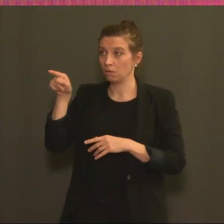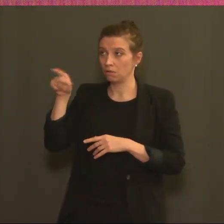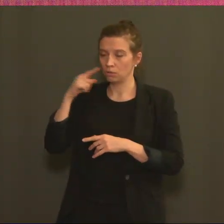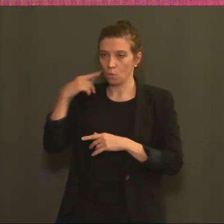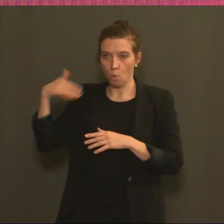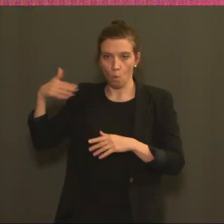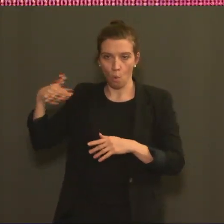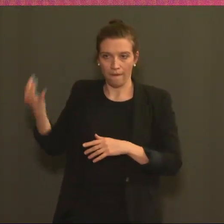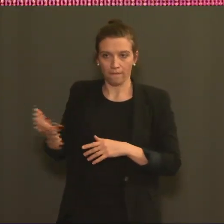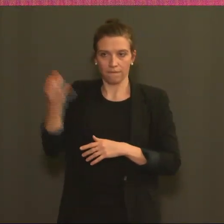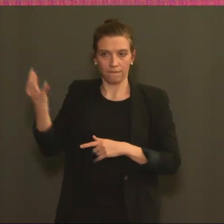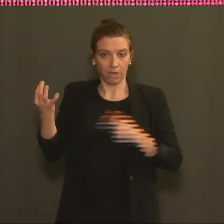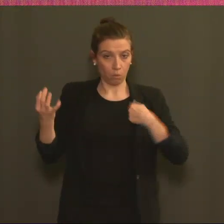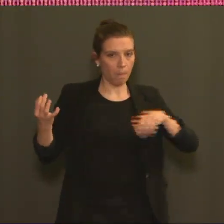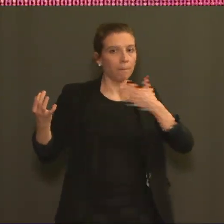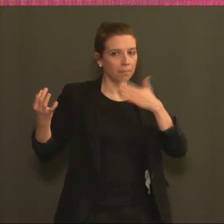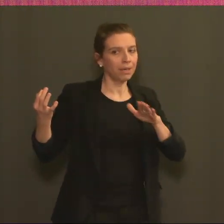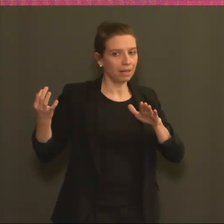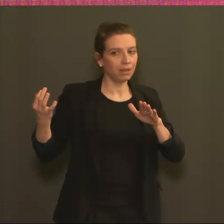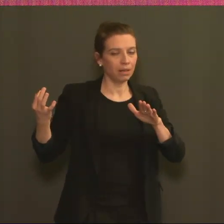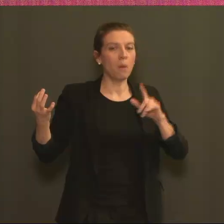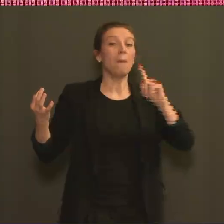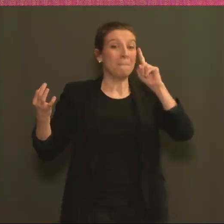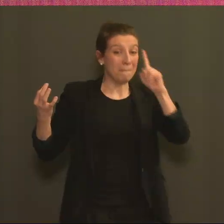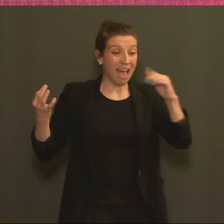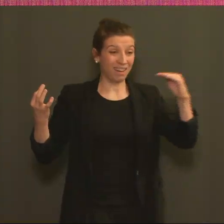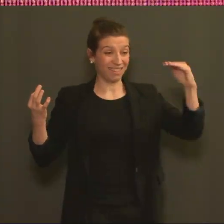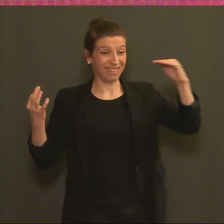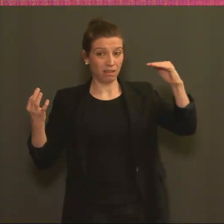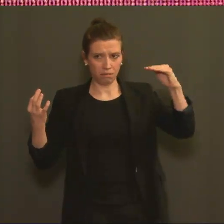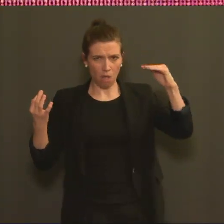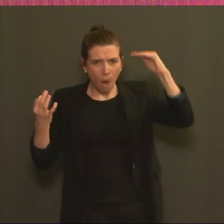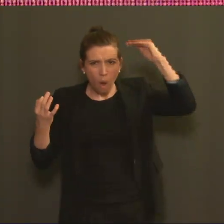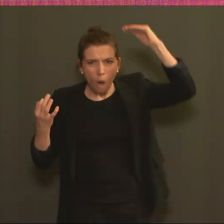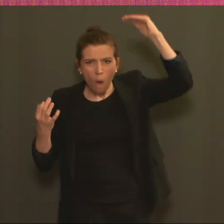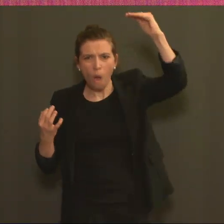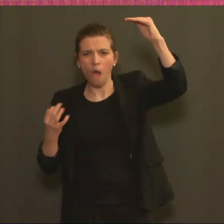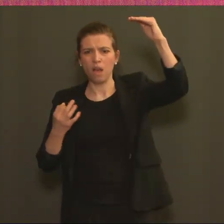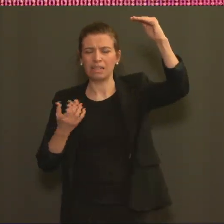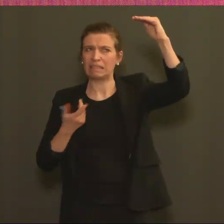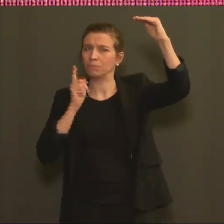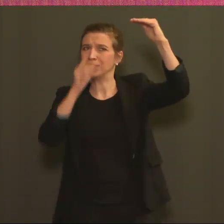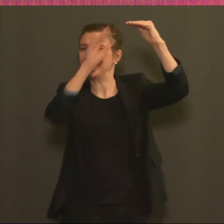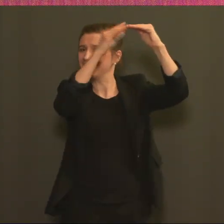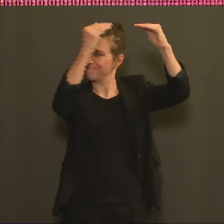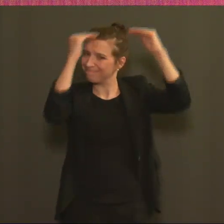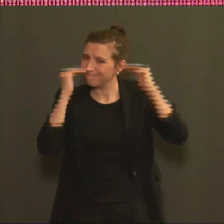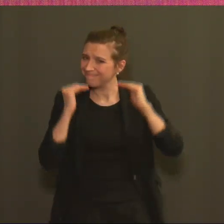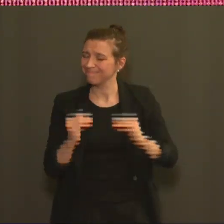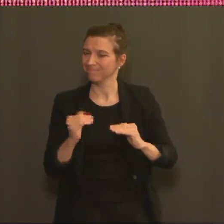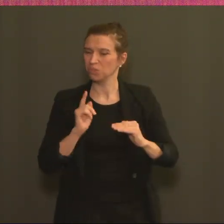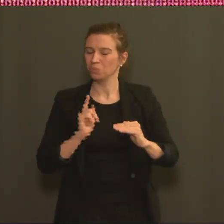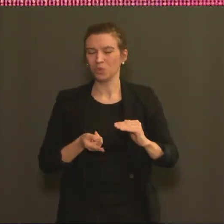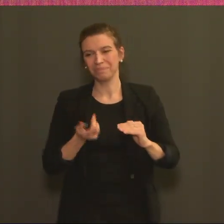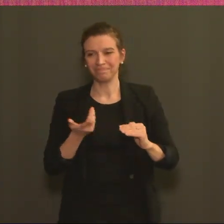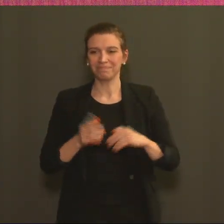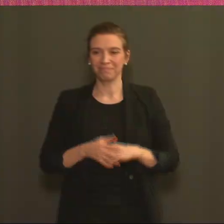ondertussen is de mobiliteit in belgië gestegen en verplaatsen we ons opnieuw vaker voor het werk